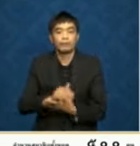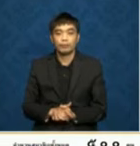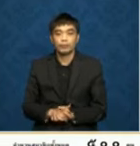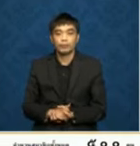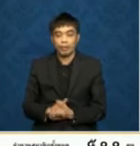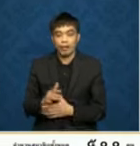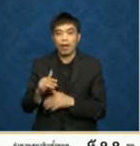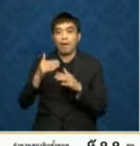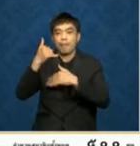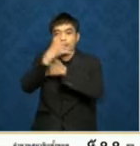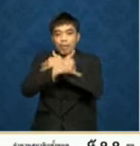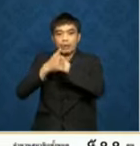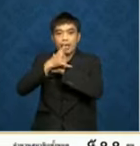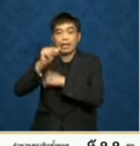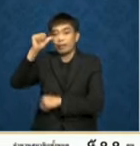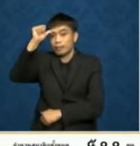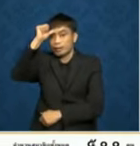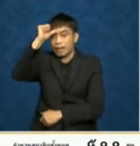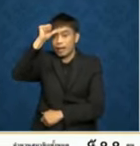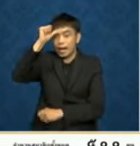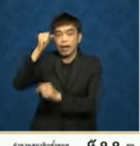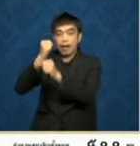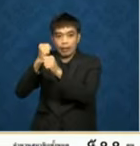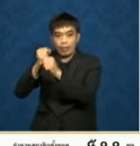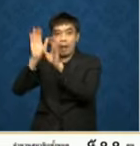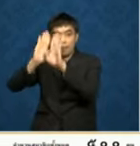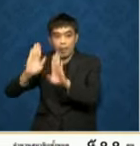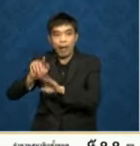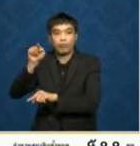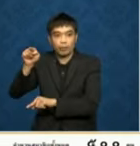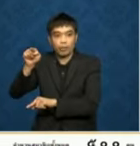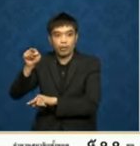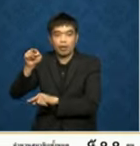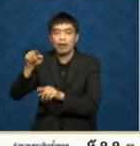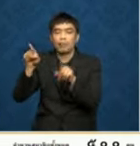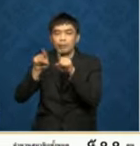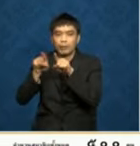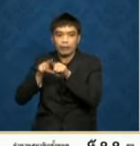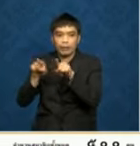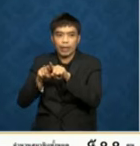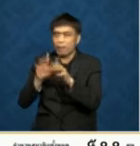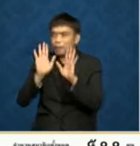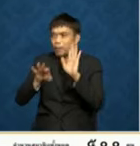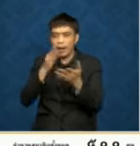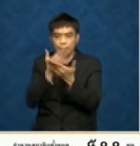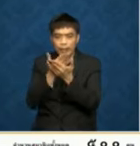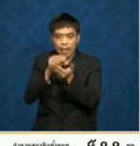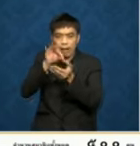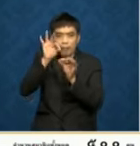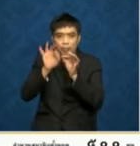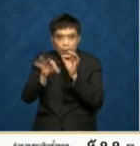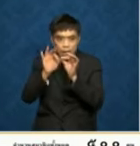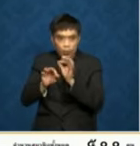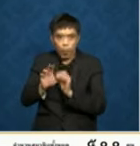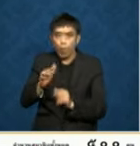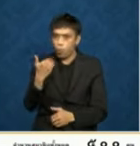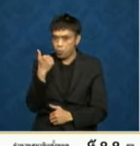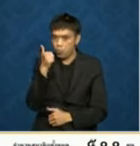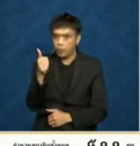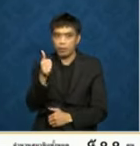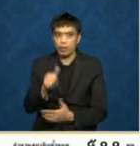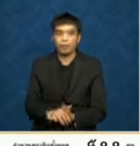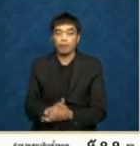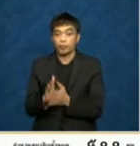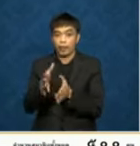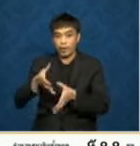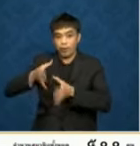ทปเทศอดก็มีการประเมินครวาการทำ Open Sourceบบนี้จะทำใหประหยดงบประมาได้ถึง 34,000 ลานบาทครักลบมาี่